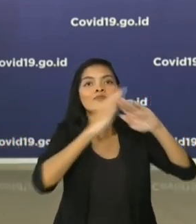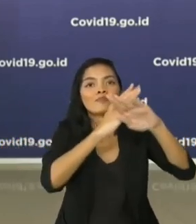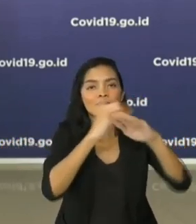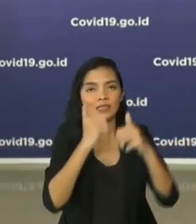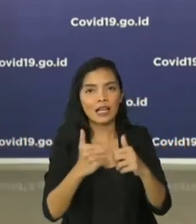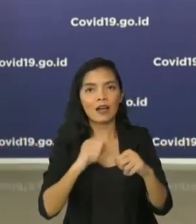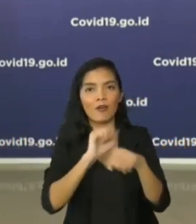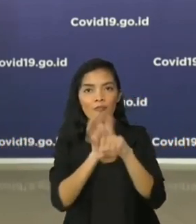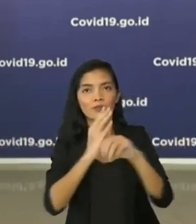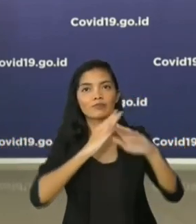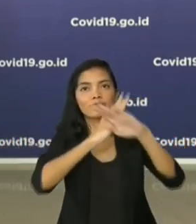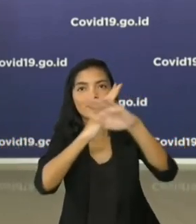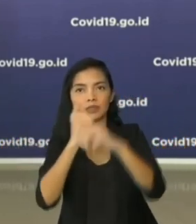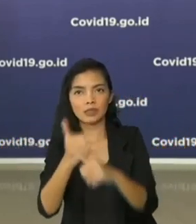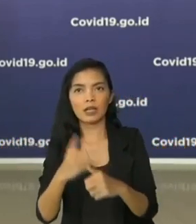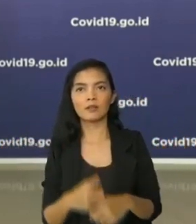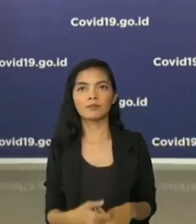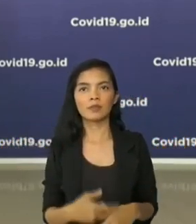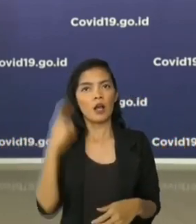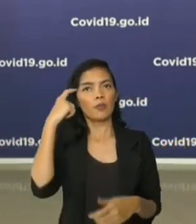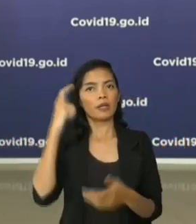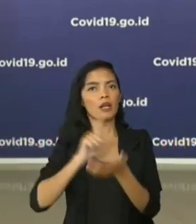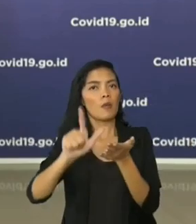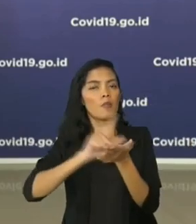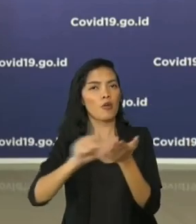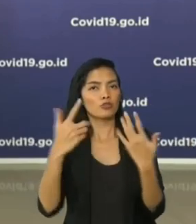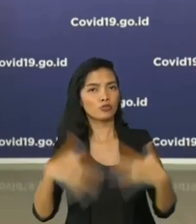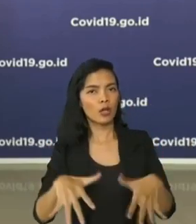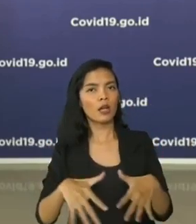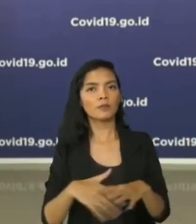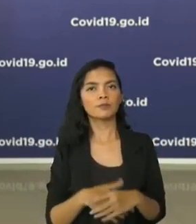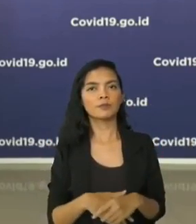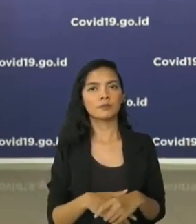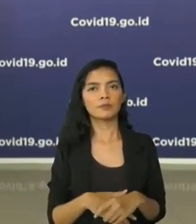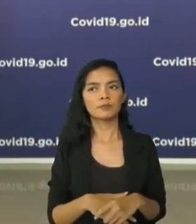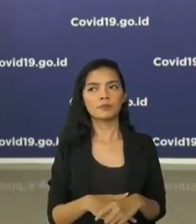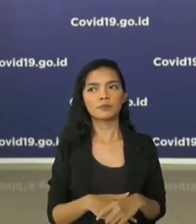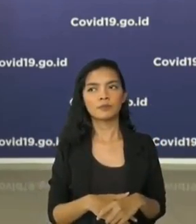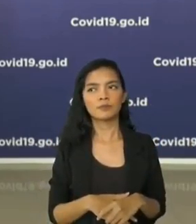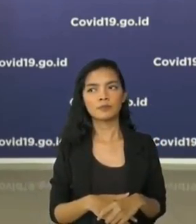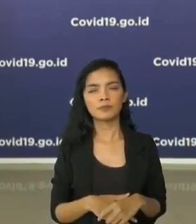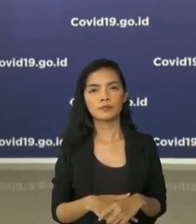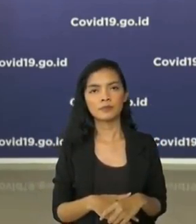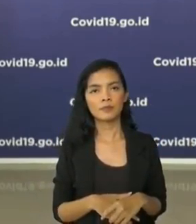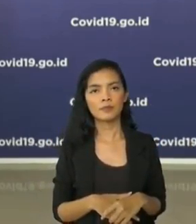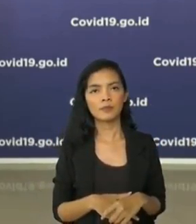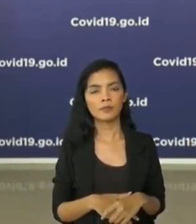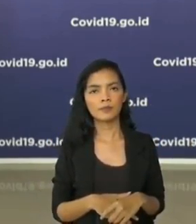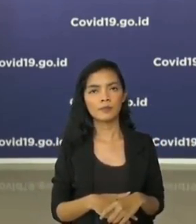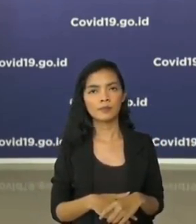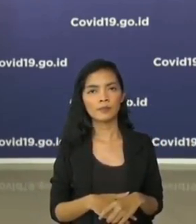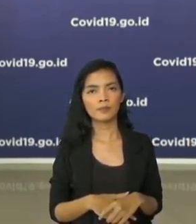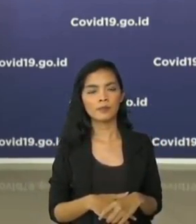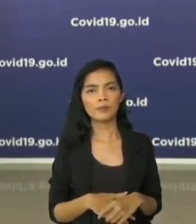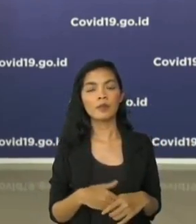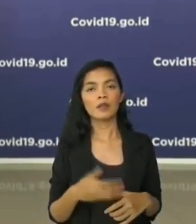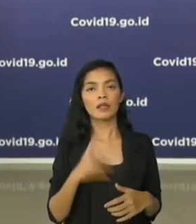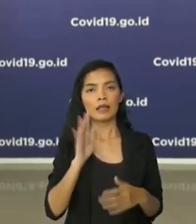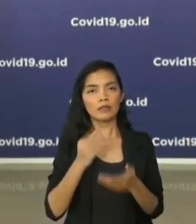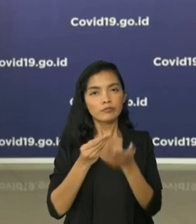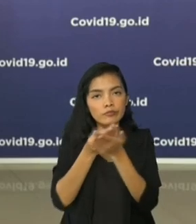Saya pikir itu laporan berkala yang bisa saya sampaikan pada kesempatan hari ini Tentu kami akan terus mengupdate